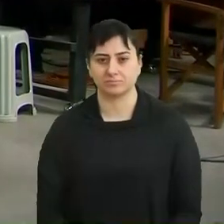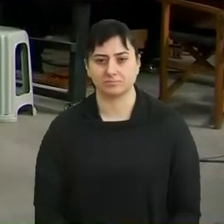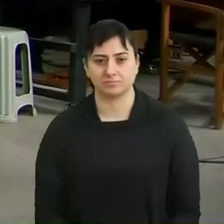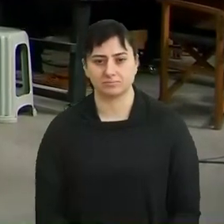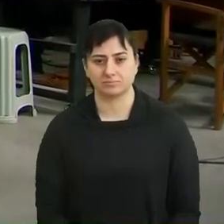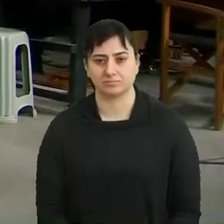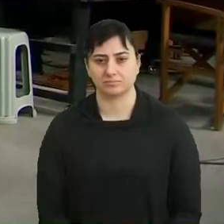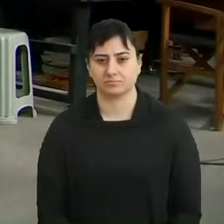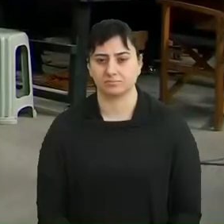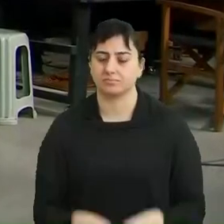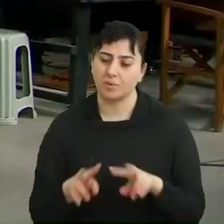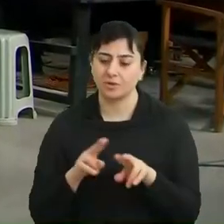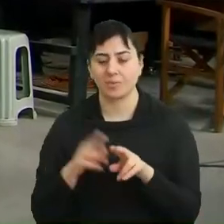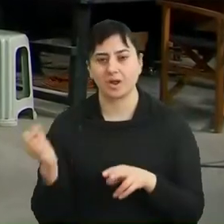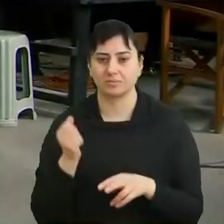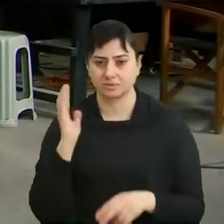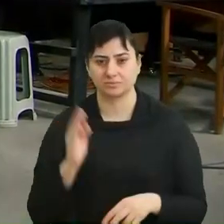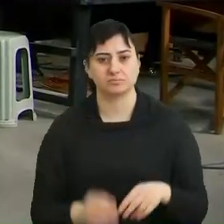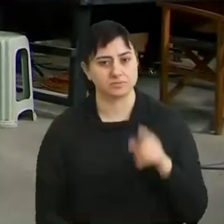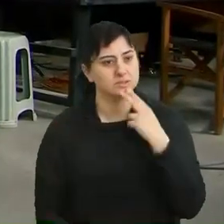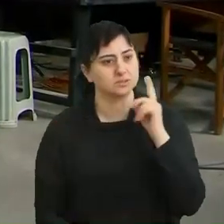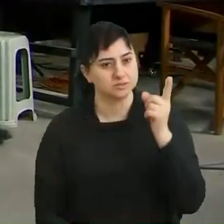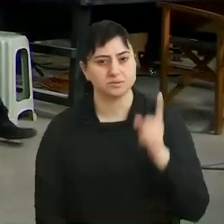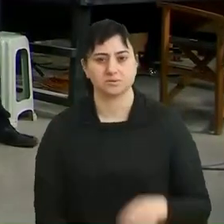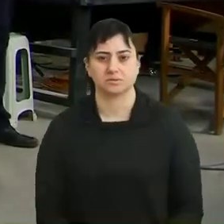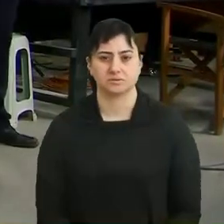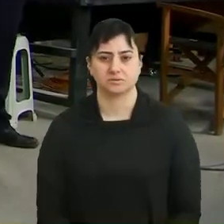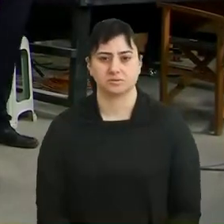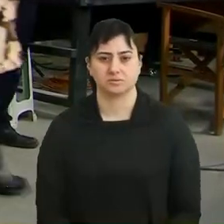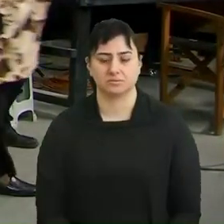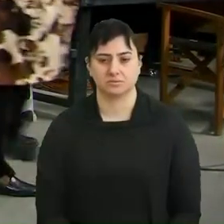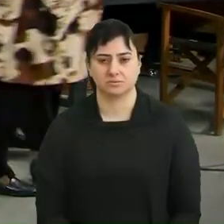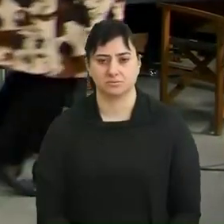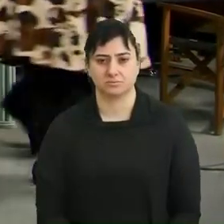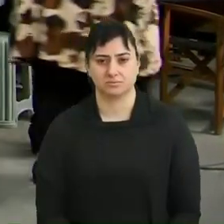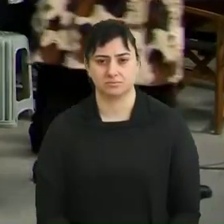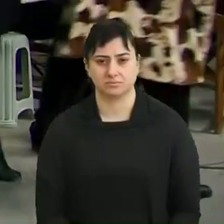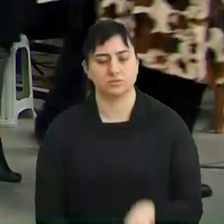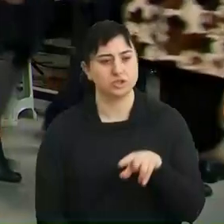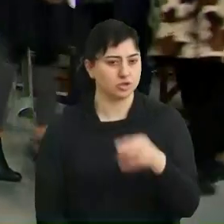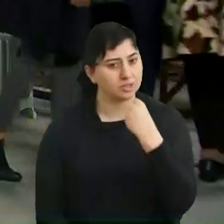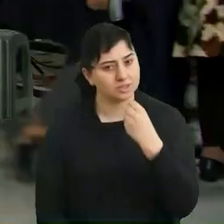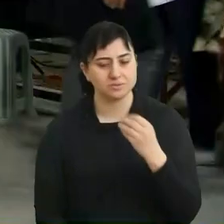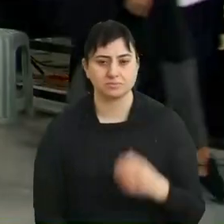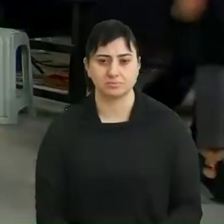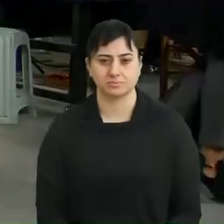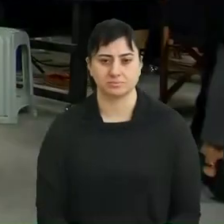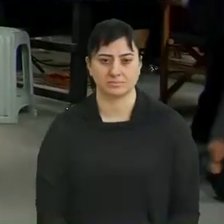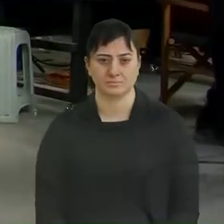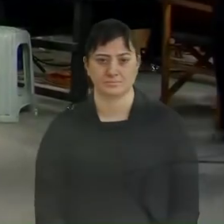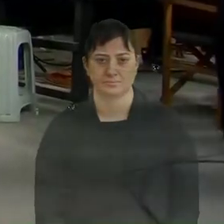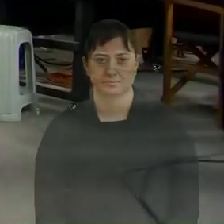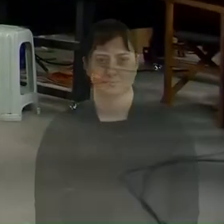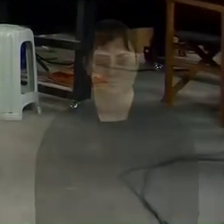gel. Alalım Mahmut Kemal'i, gidelim. Bu kızı yiyeceğim ben, bu kızı. Gel. Bunlar ne olacak? Yiyeceğim bu kızı, yiyeceğim. Yolda yersin, gel. Yiyeceğim ben onu.